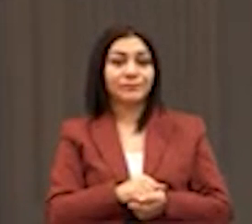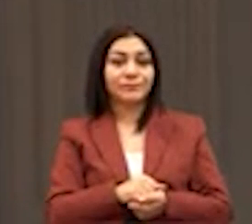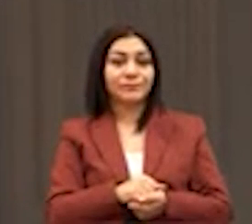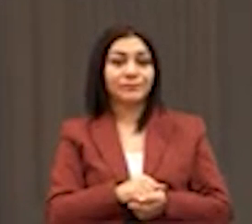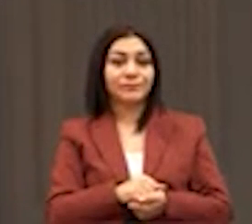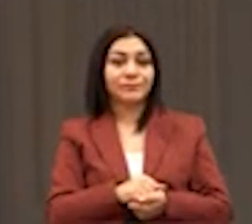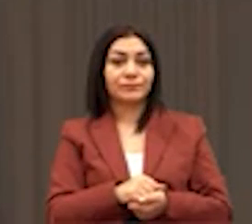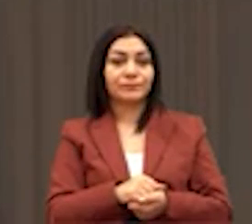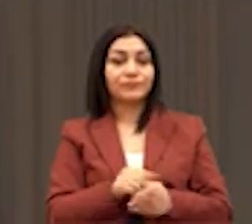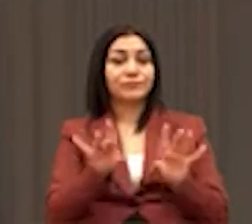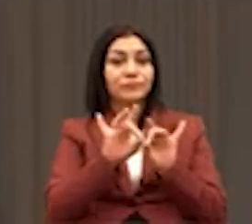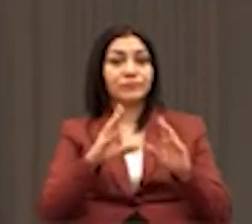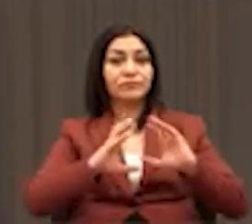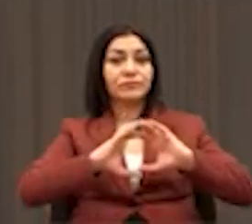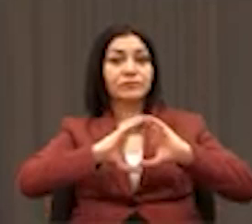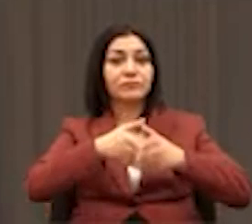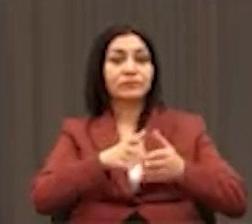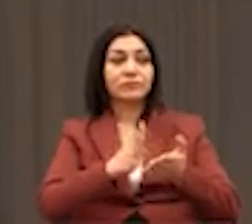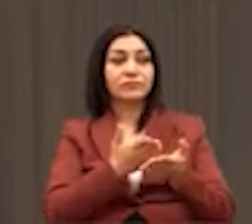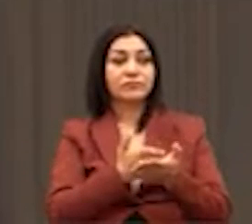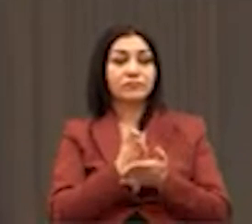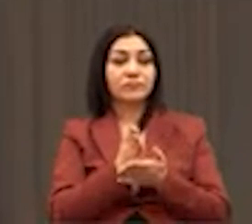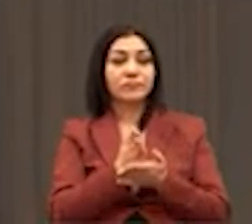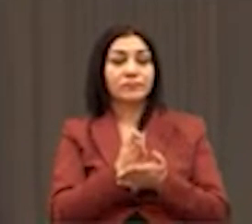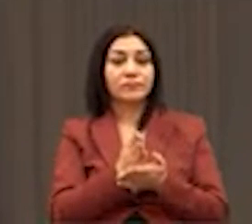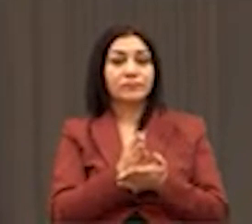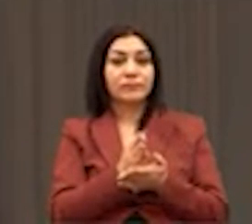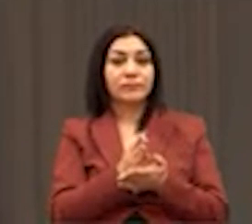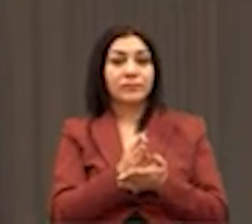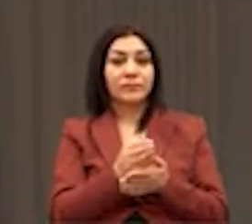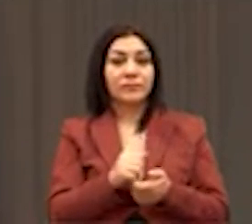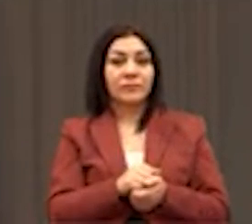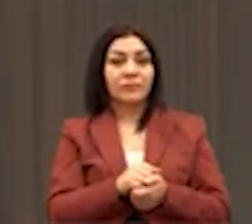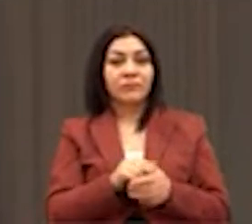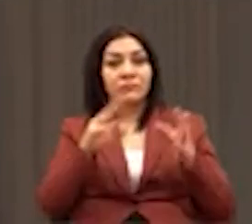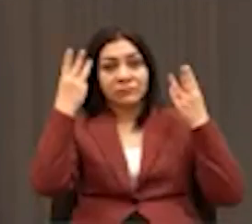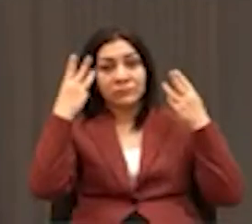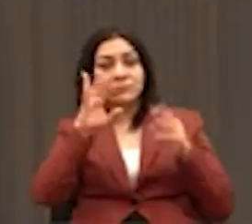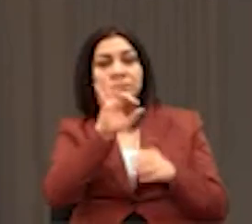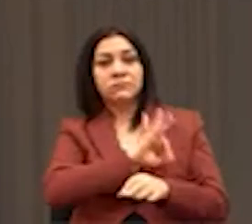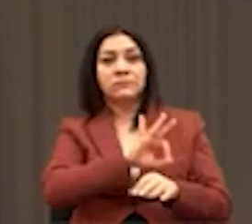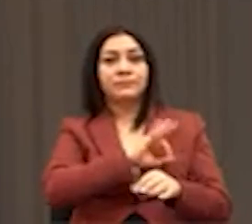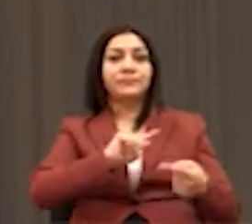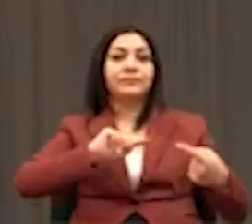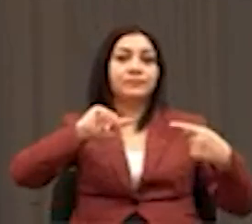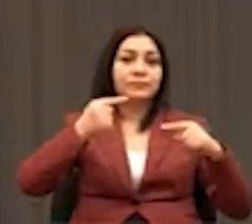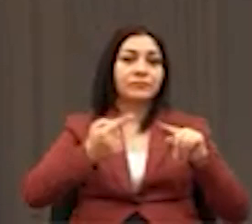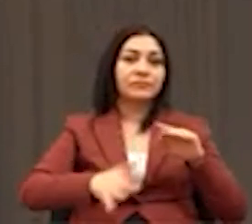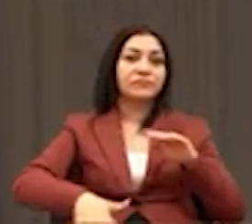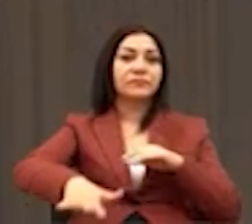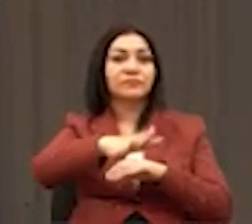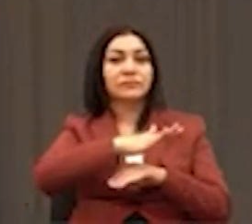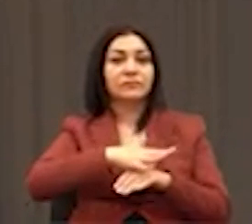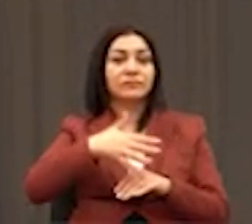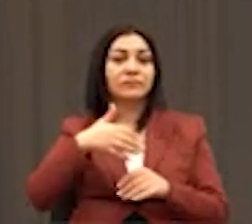Երբ որ ներկայացնում են աշխարհակաղակական իրավիճակը այդպես է եւ շահերի բախումը մեր տարածաշրջանում,